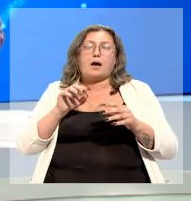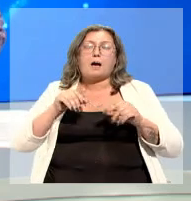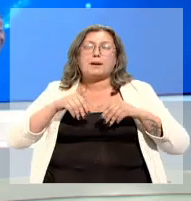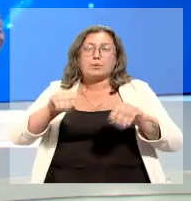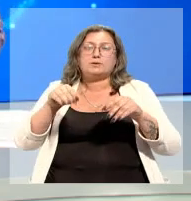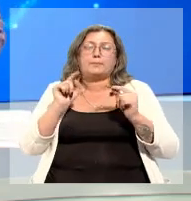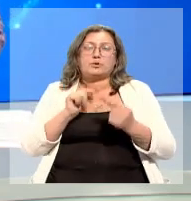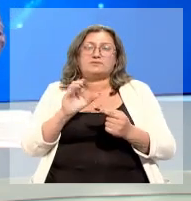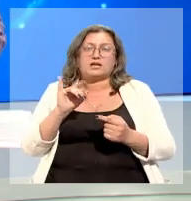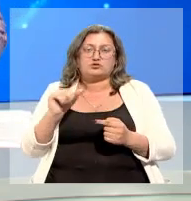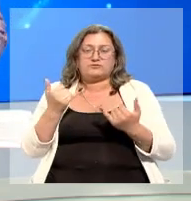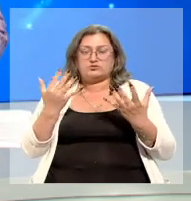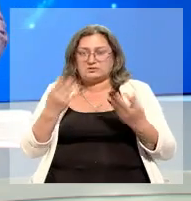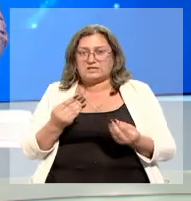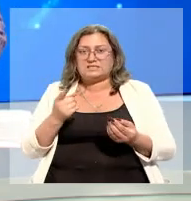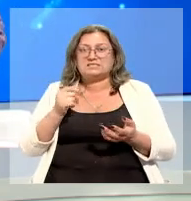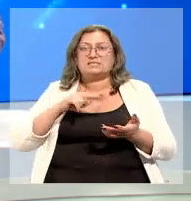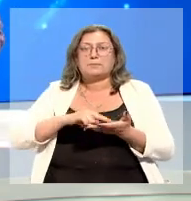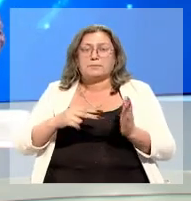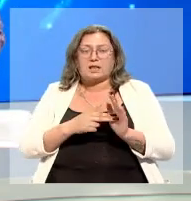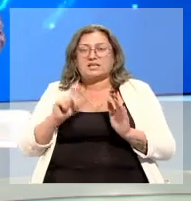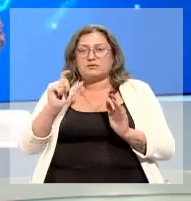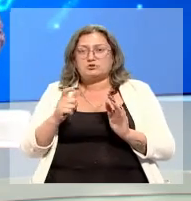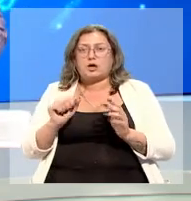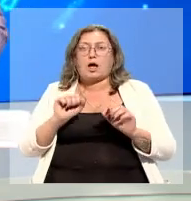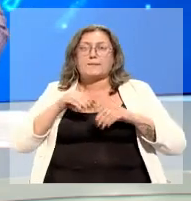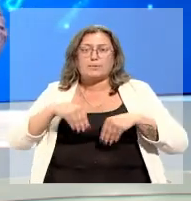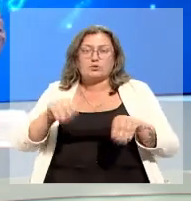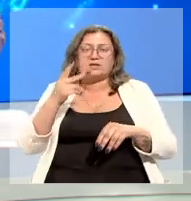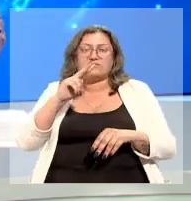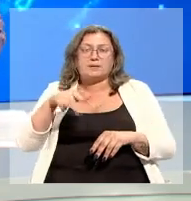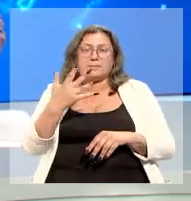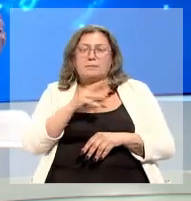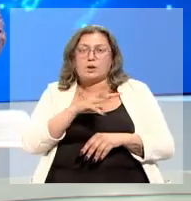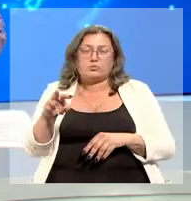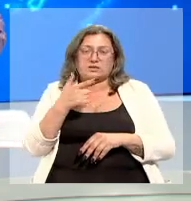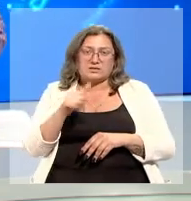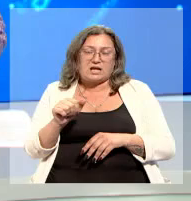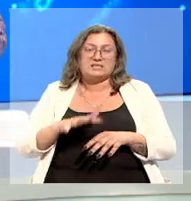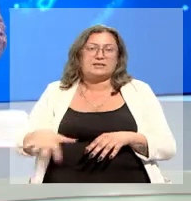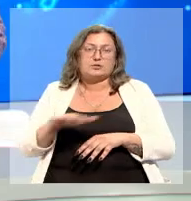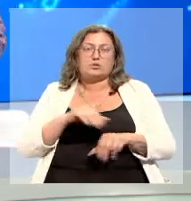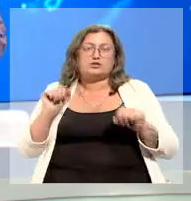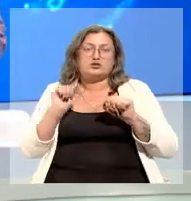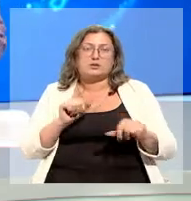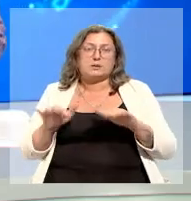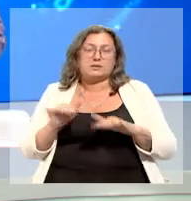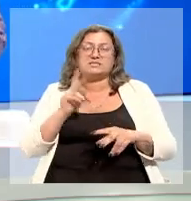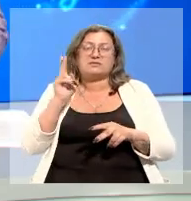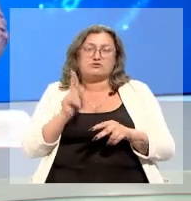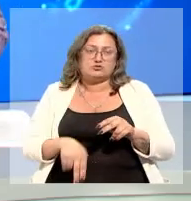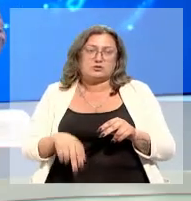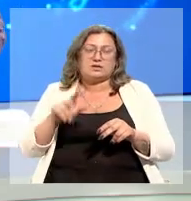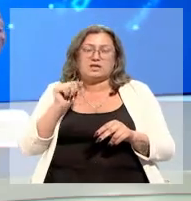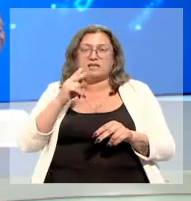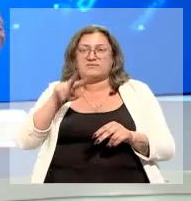саранчи. На сегодняшний день из запланированных к химической обработке 2,5 миллиона гектар территории защитные мероприятия завершены